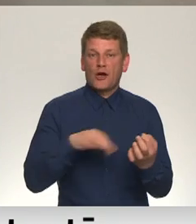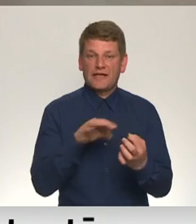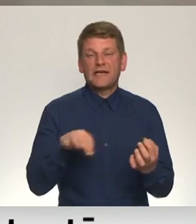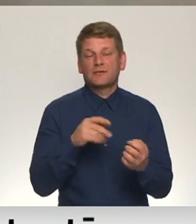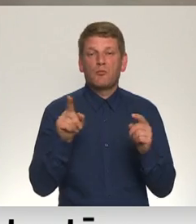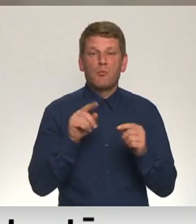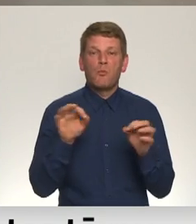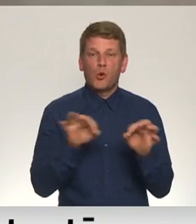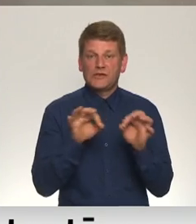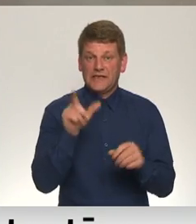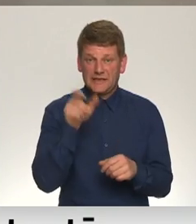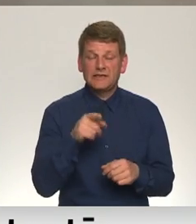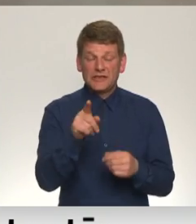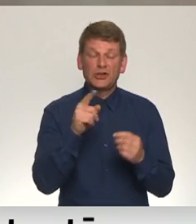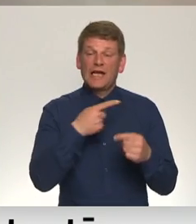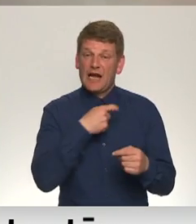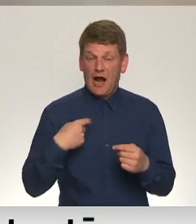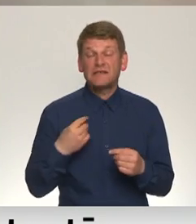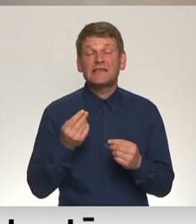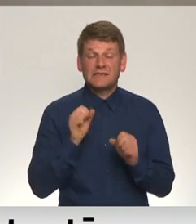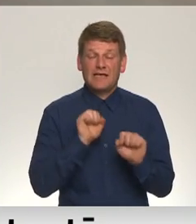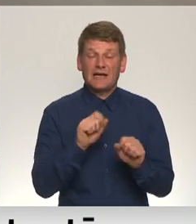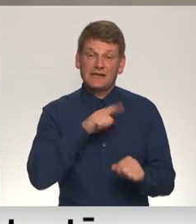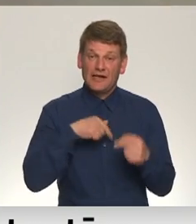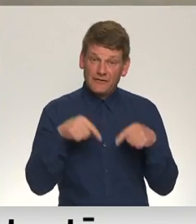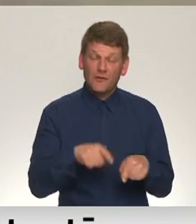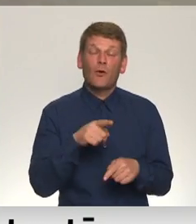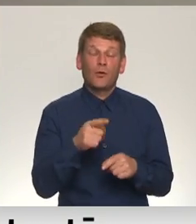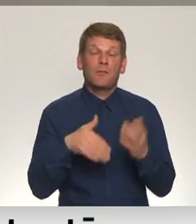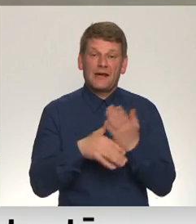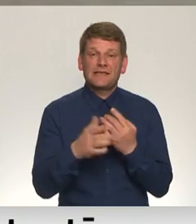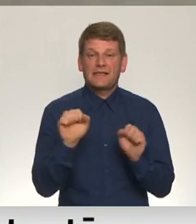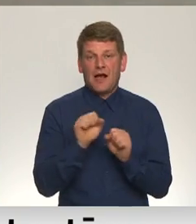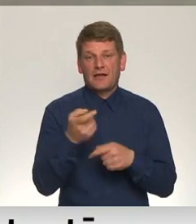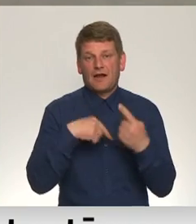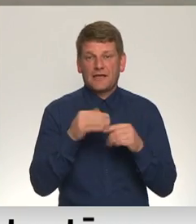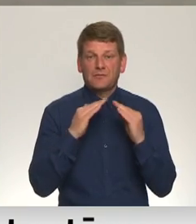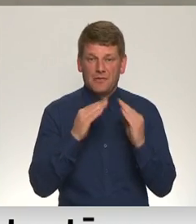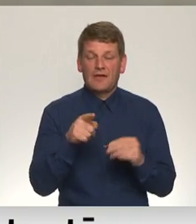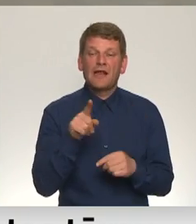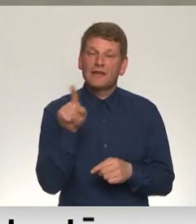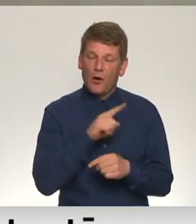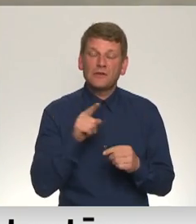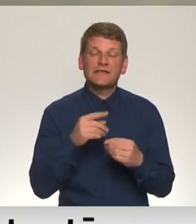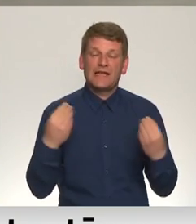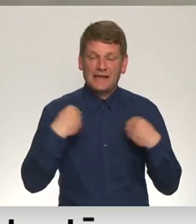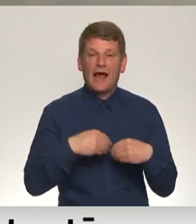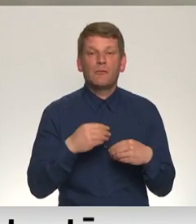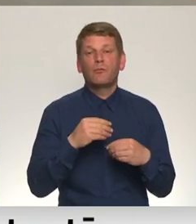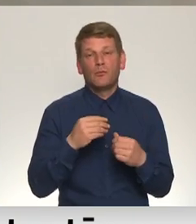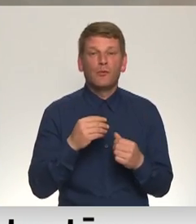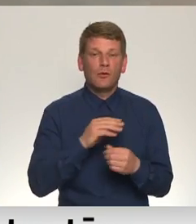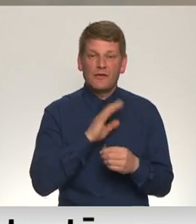cer, ka šie raksti viņus sargās Latvijā un palīdzēs pēc iespējas ātrāk atgriezties mājās. Tāpēc tautas tērpu netur skapī, bet vēl arī